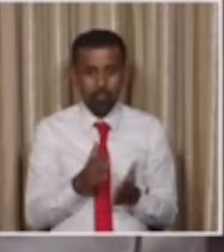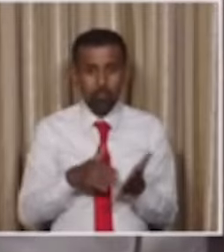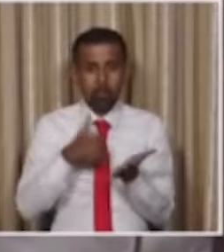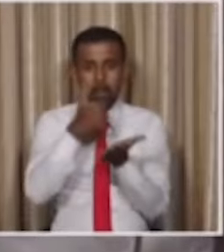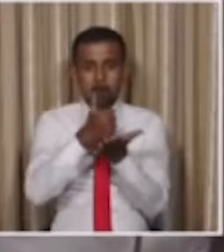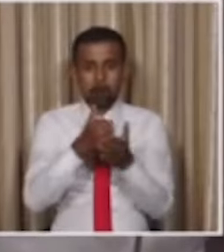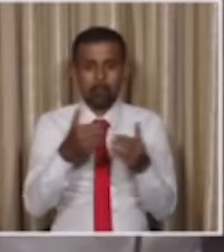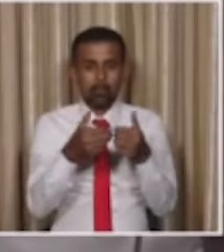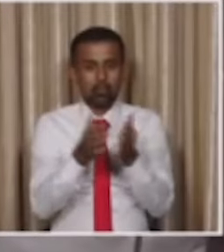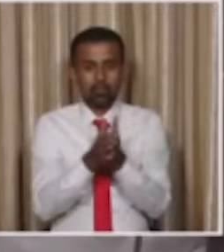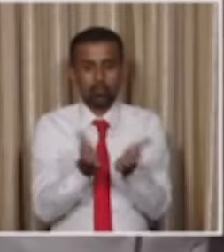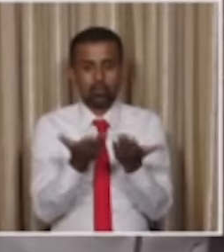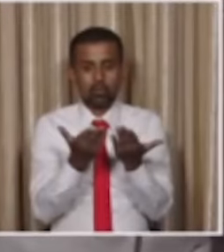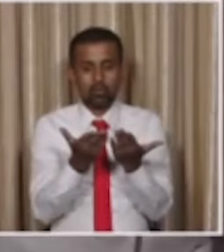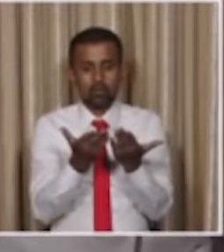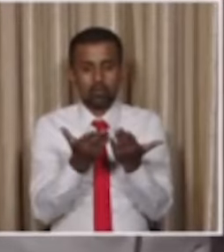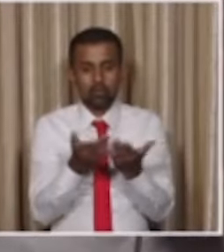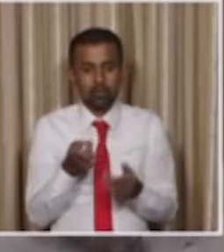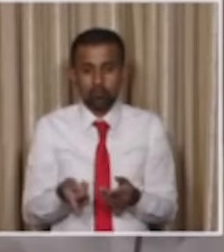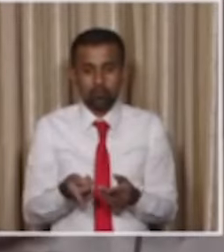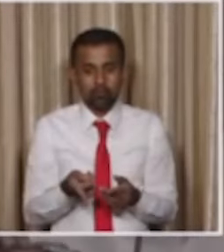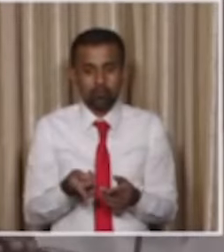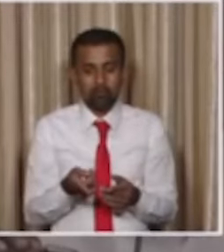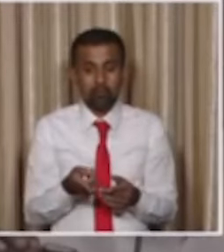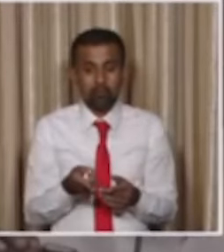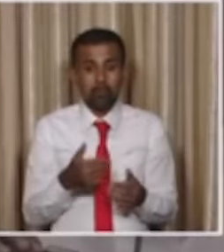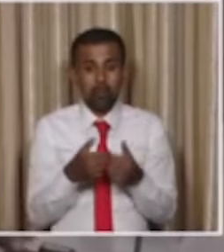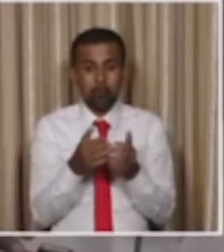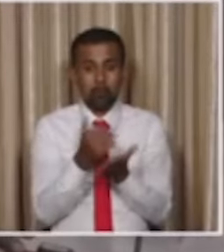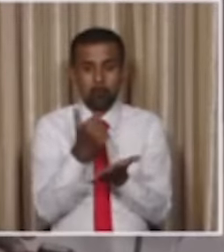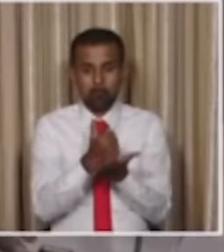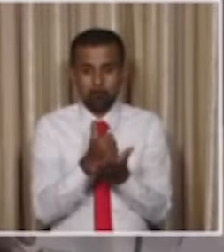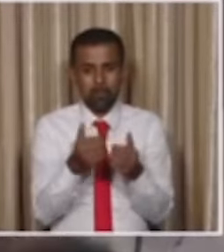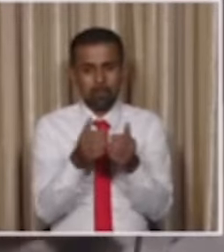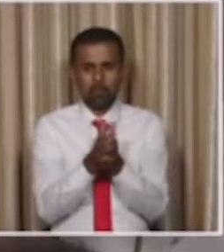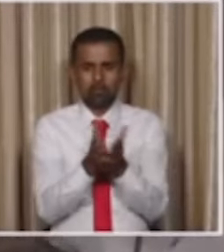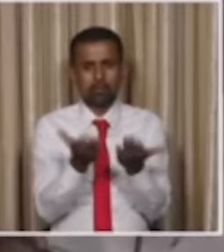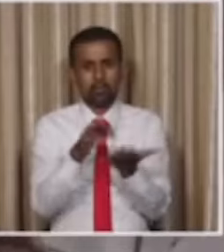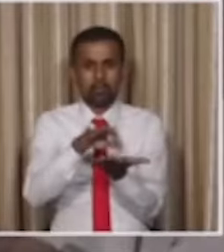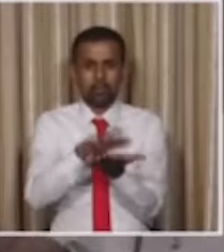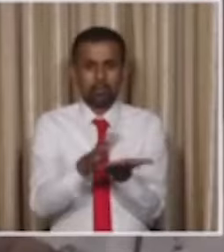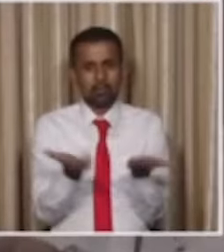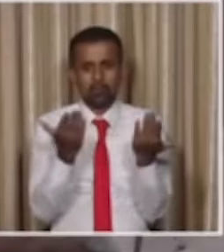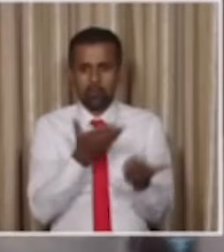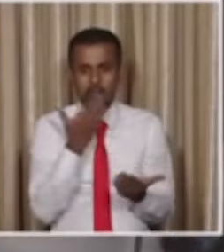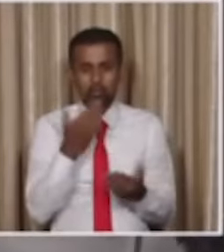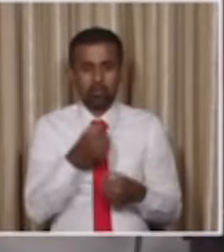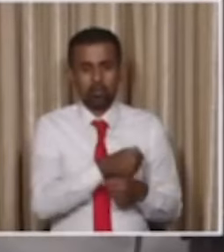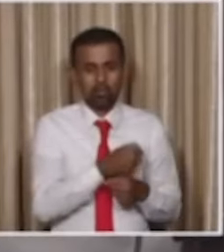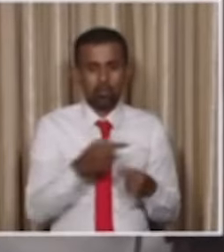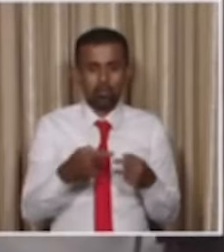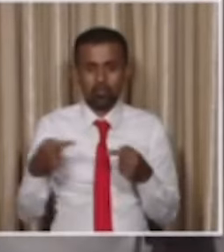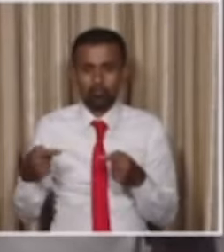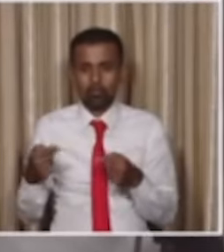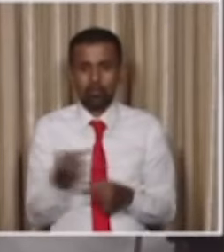බැංකුව ස්වාධීන කරේ මේ කාරණේට නෙවෙයි. මහා බැංකුවට ස්වාධීනව තීන්දුව ගන්න පුළුවන්. ඒක ආණ්ඩු පක්ෂ විපක්ෂ දෙකොල්ලම එකතු